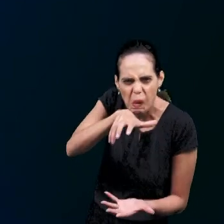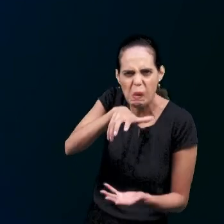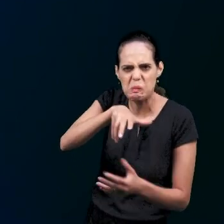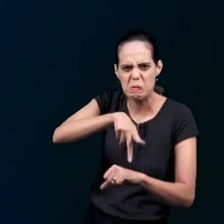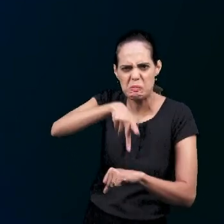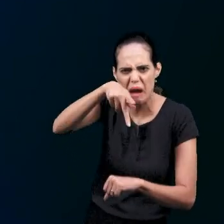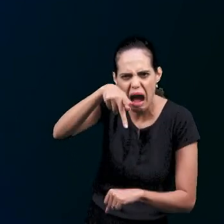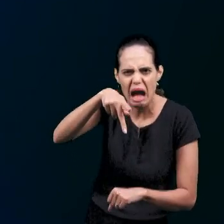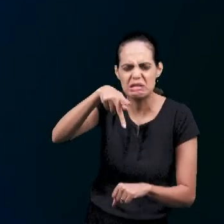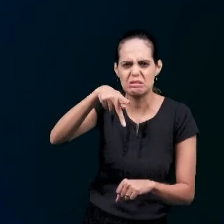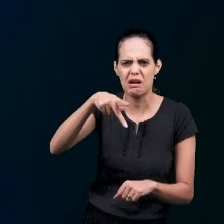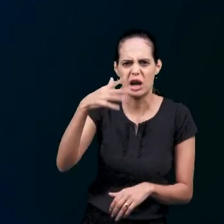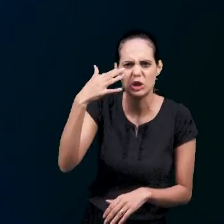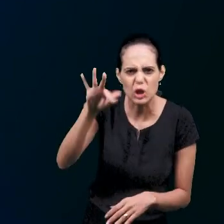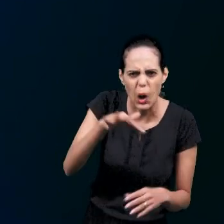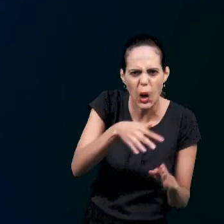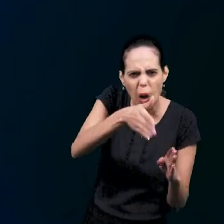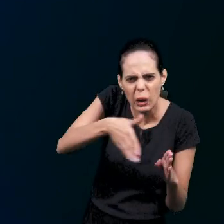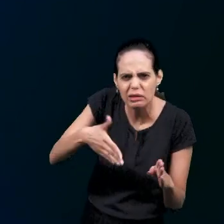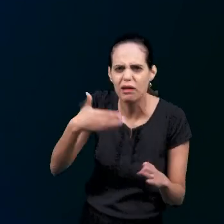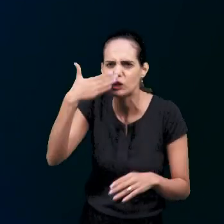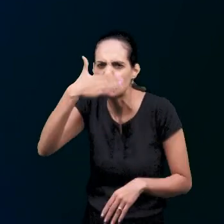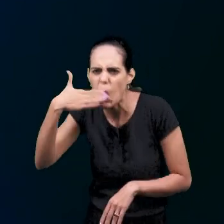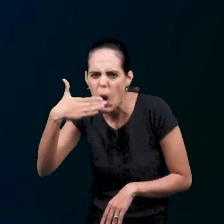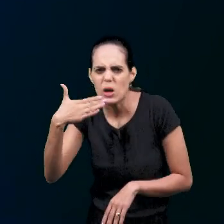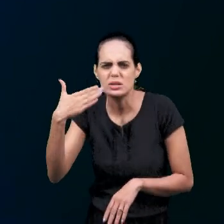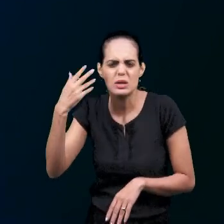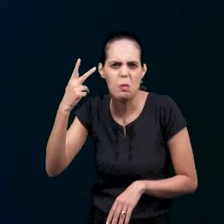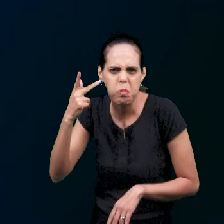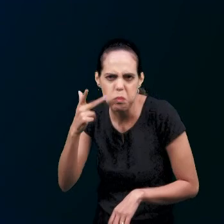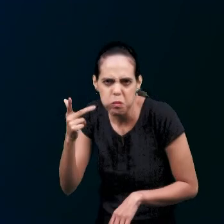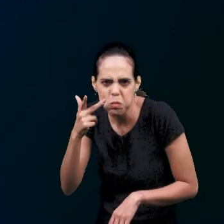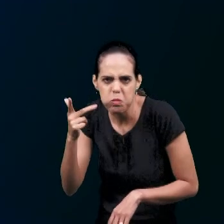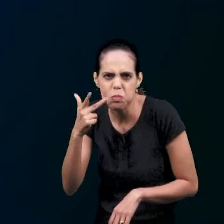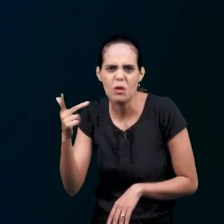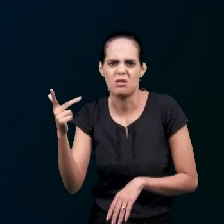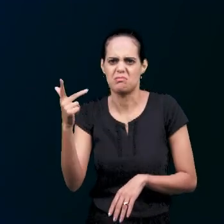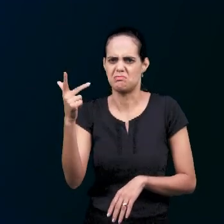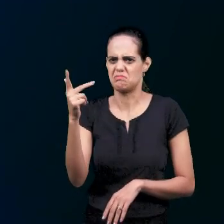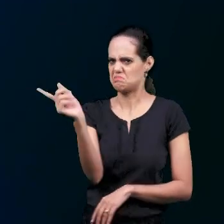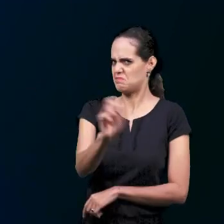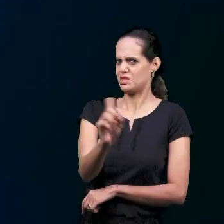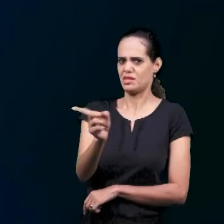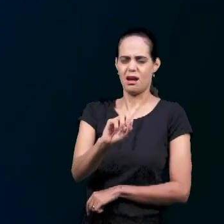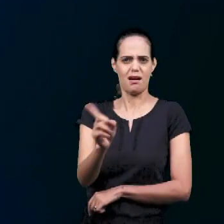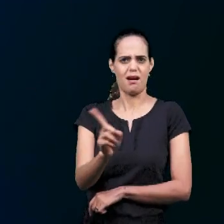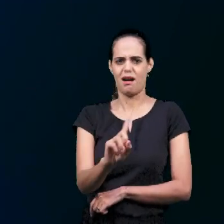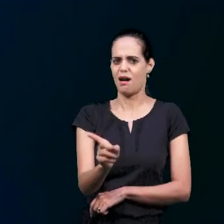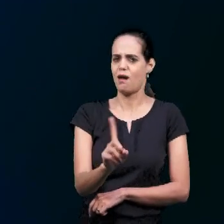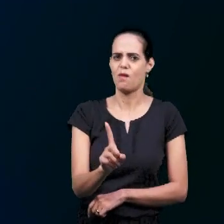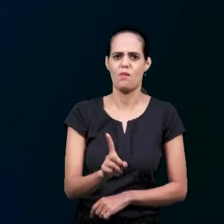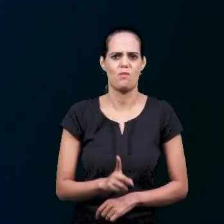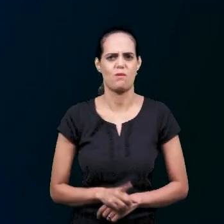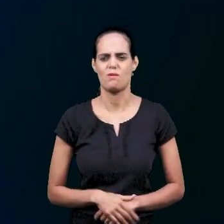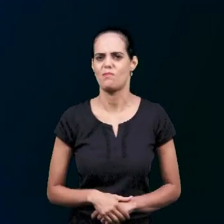devons célébrer avec de la pain, des œufs de la Pâque, des gâteaux,